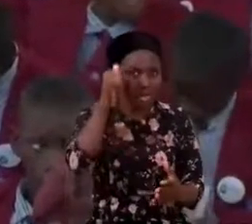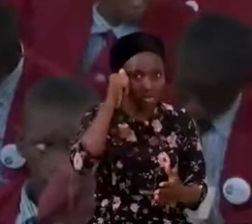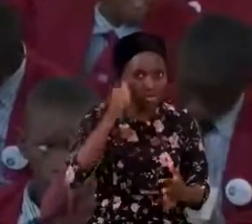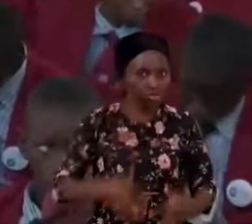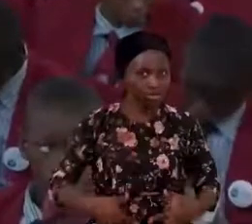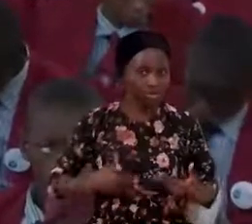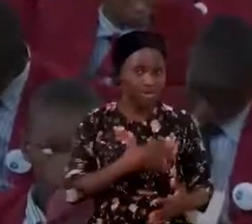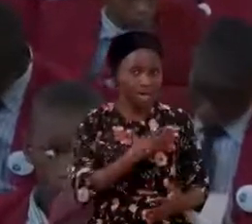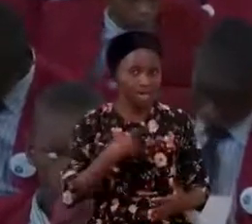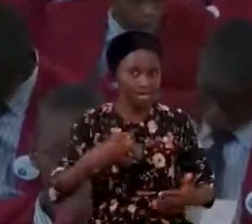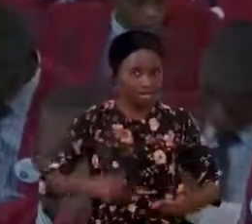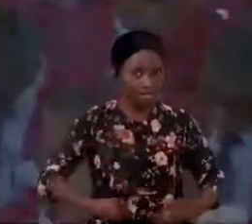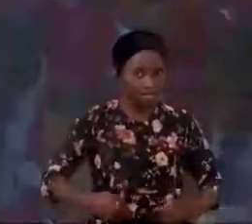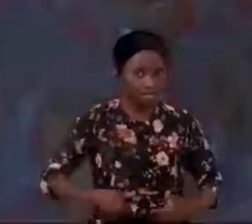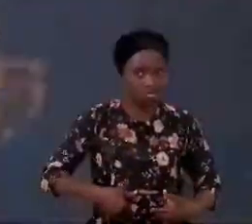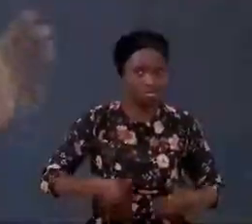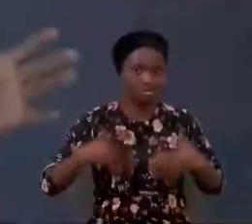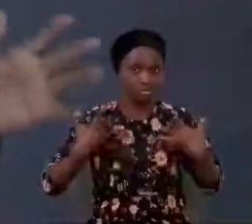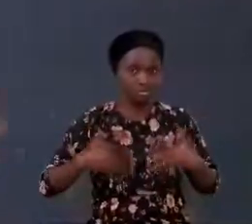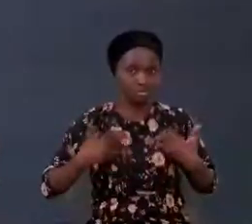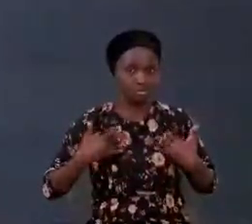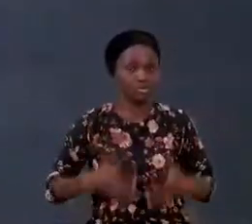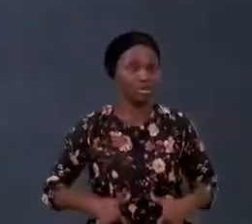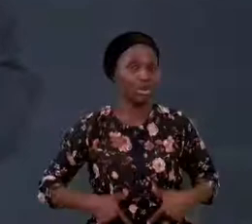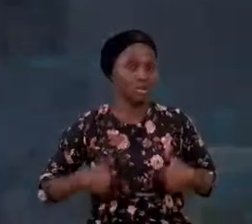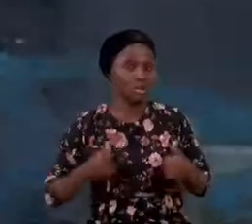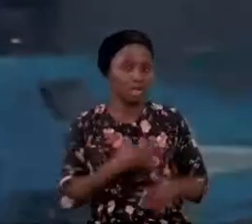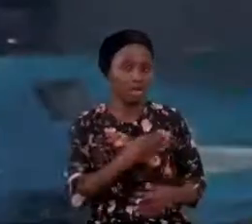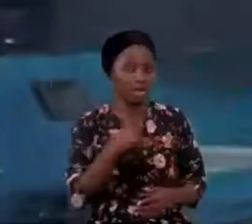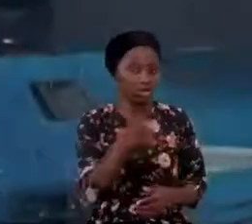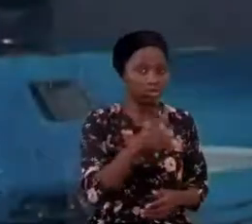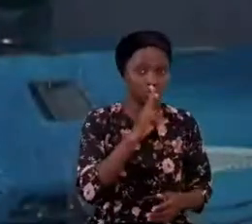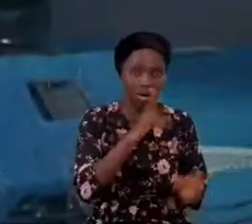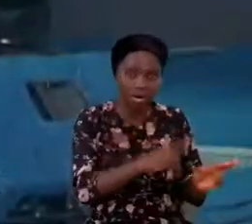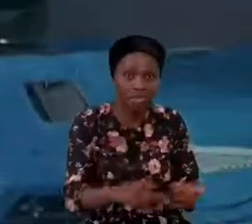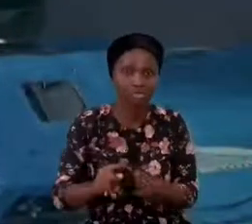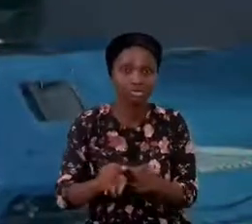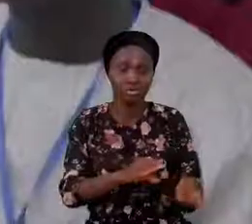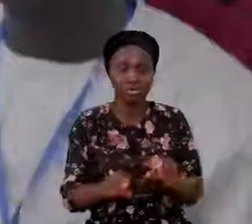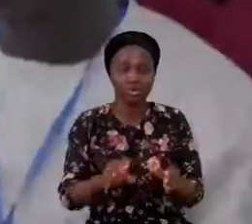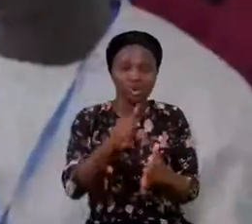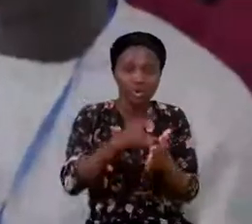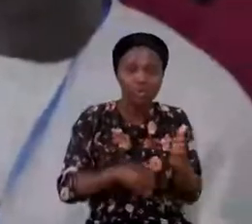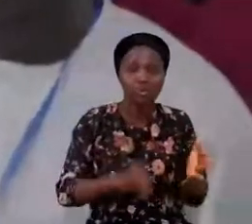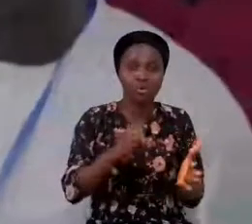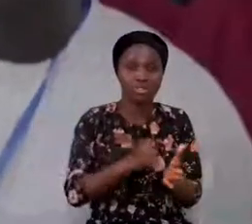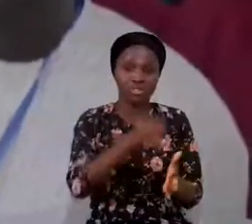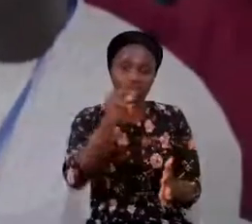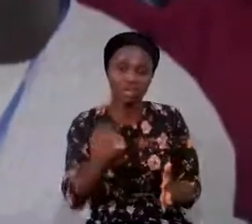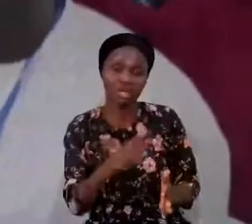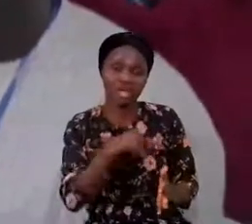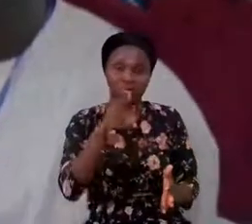faut et vous allez prendre l'envol à partir même de ce jour au nom de